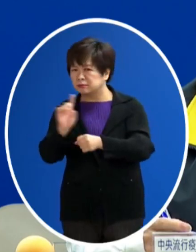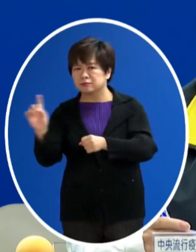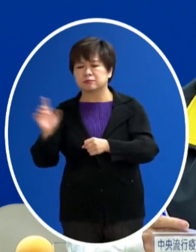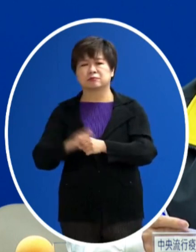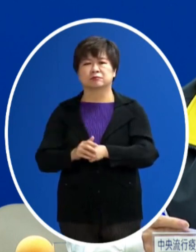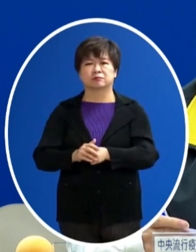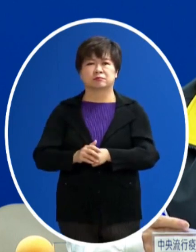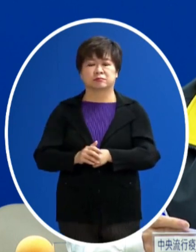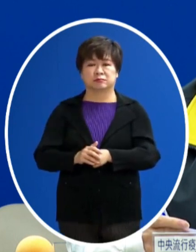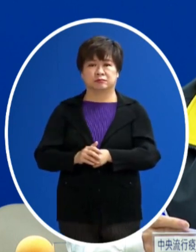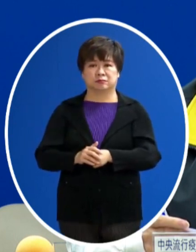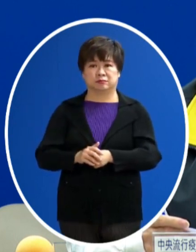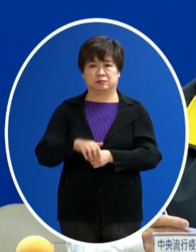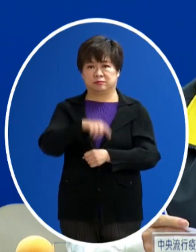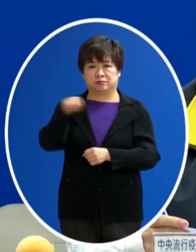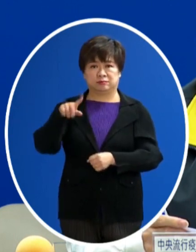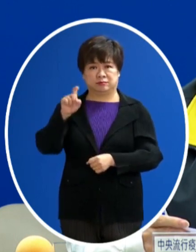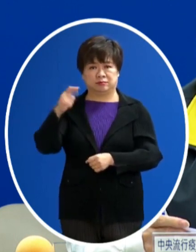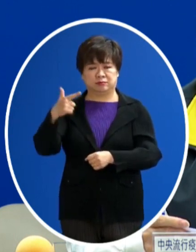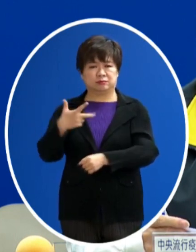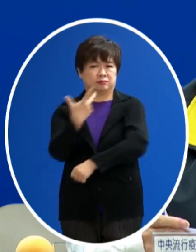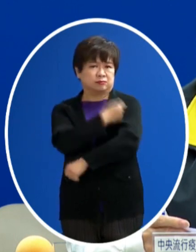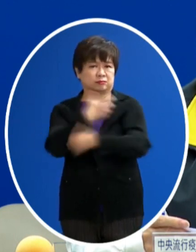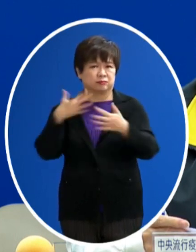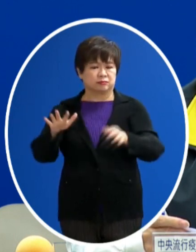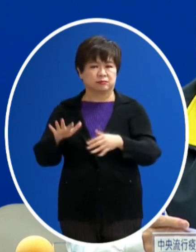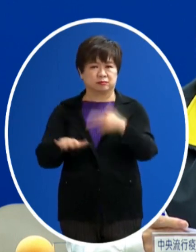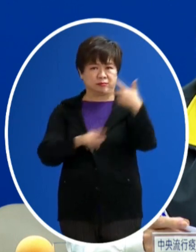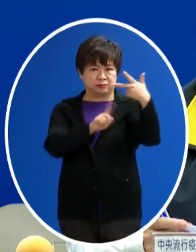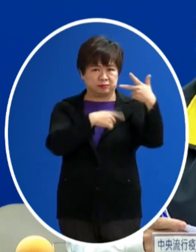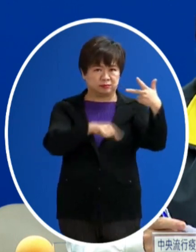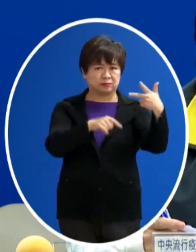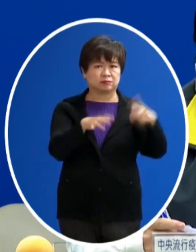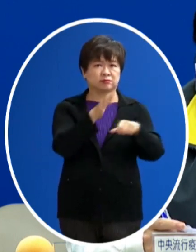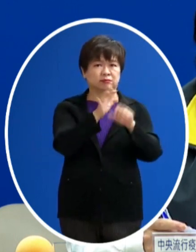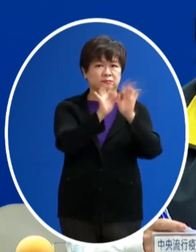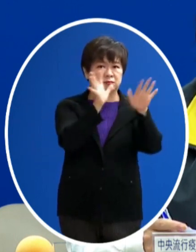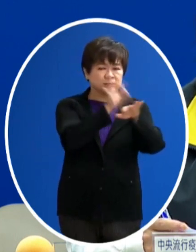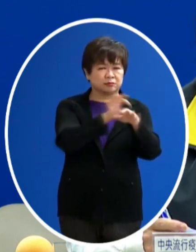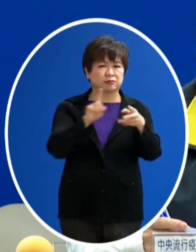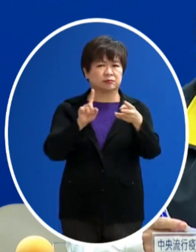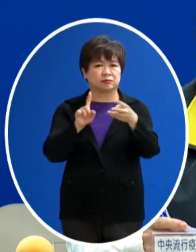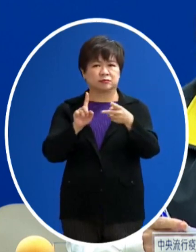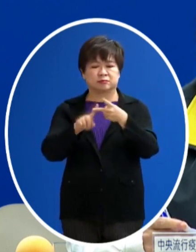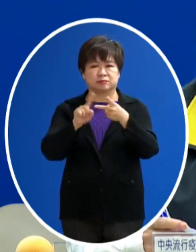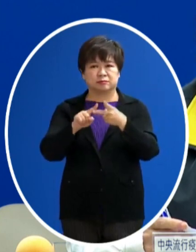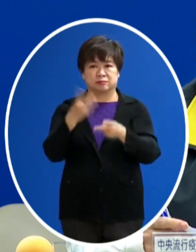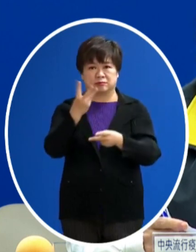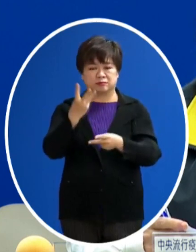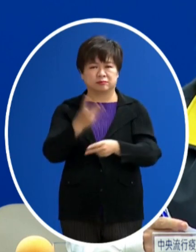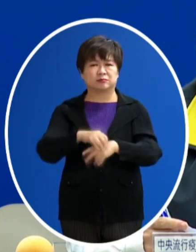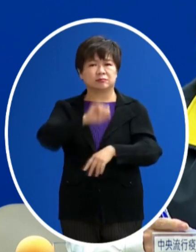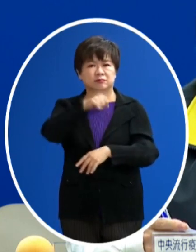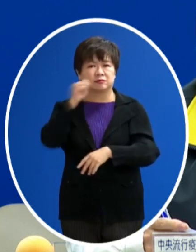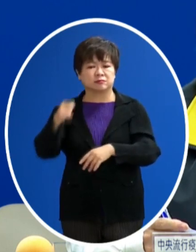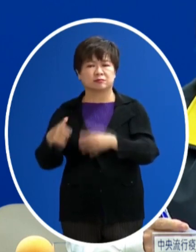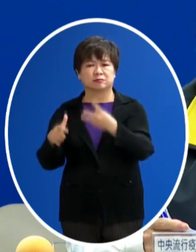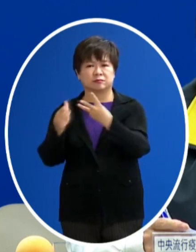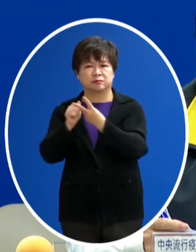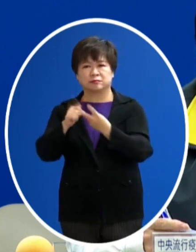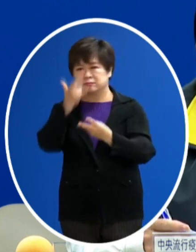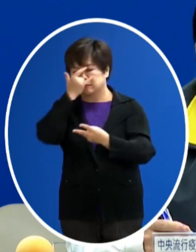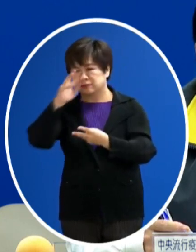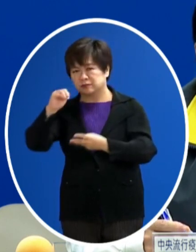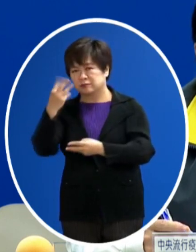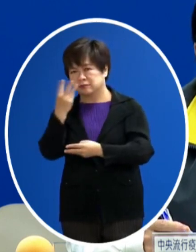这十六例当中的厂牌分别有七例是辉瑞，那三例是交生，三例是莫德纳，还有三